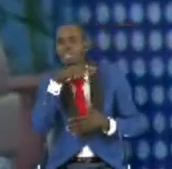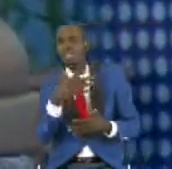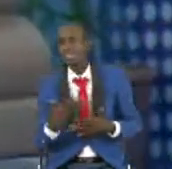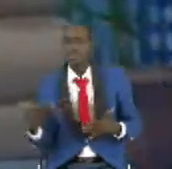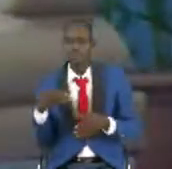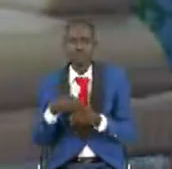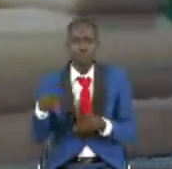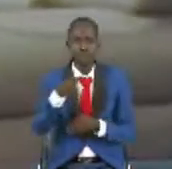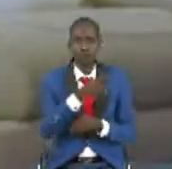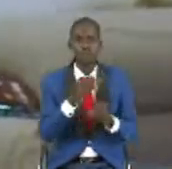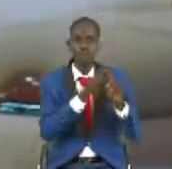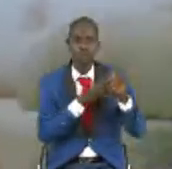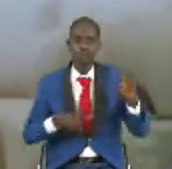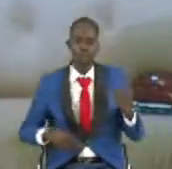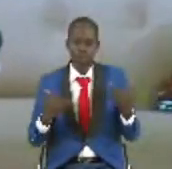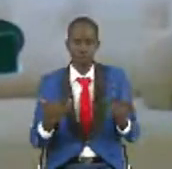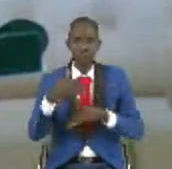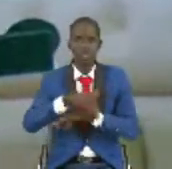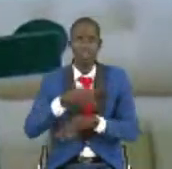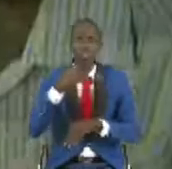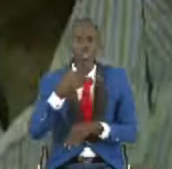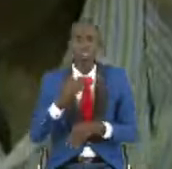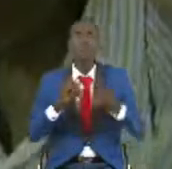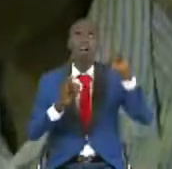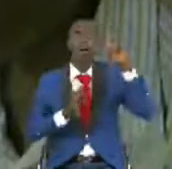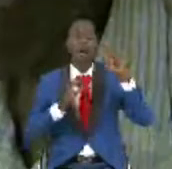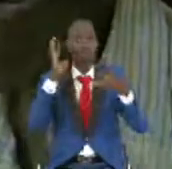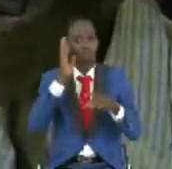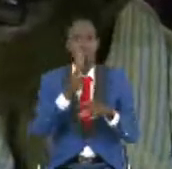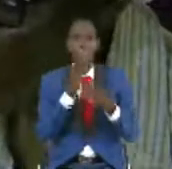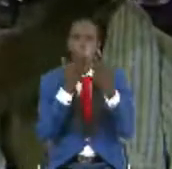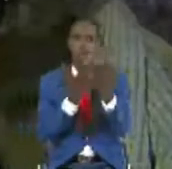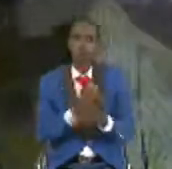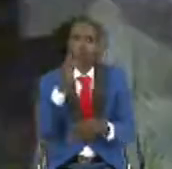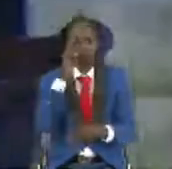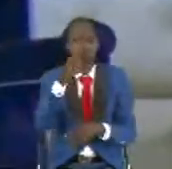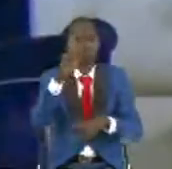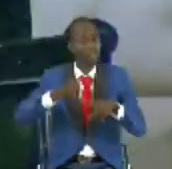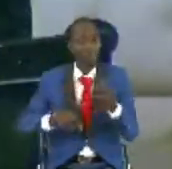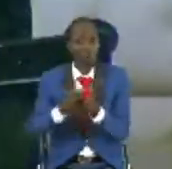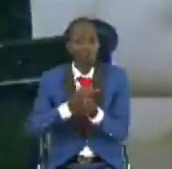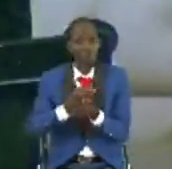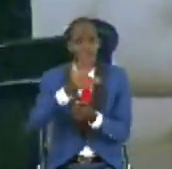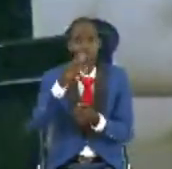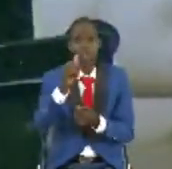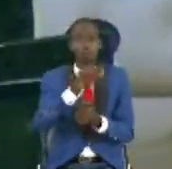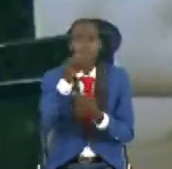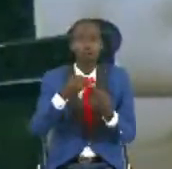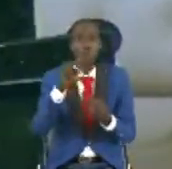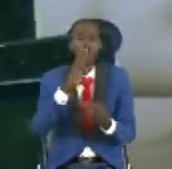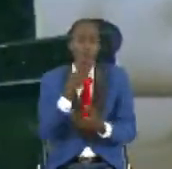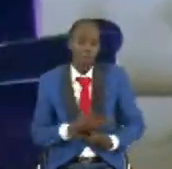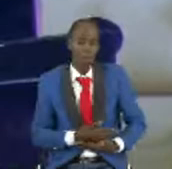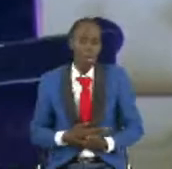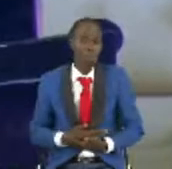chaudes, les choses sales de ta vie seront ôtées. Dieu dit, je t'attendais. Tu n'arrivais pas à te laver quand tu étais bébé. Et